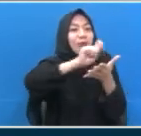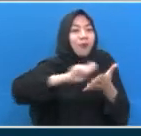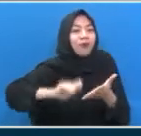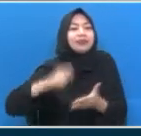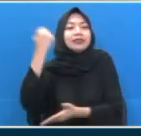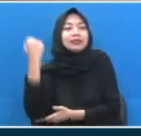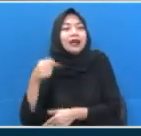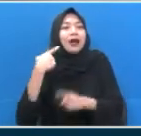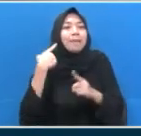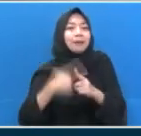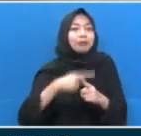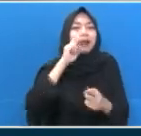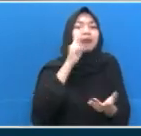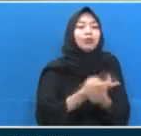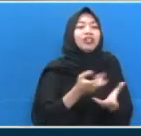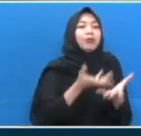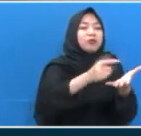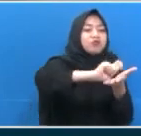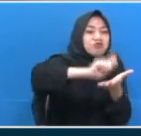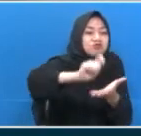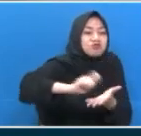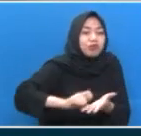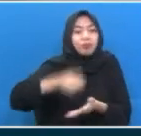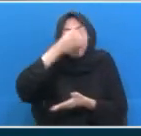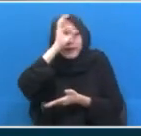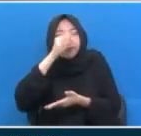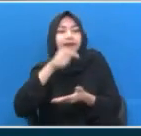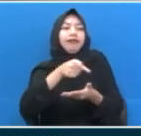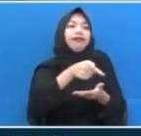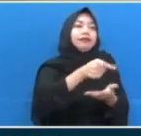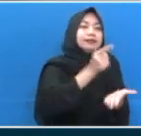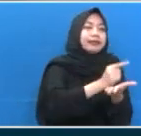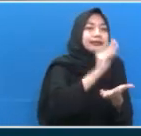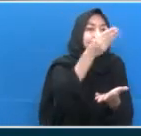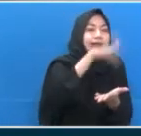tersangka itu adalah besok air rebut di Kepala Kejaksaan Negeri Jakarta Selatan